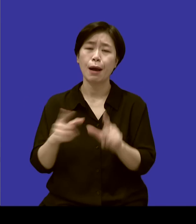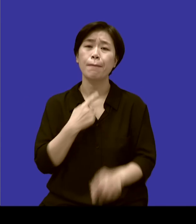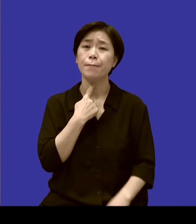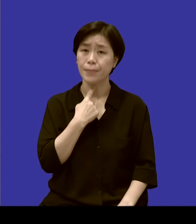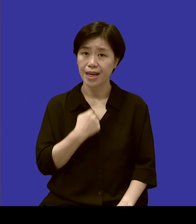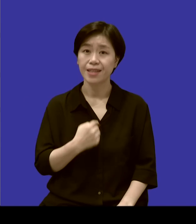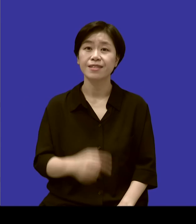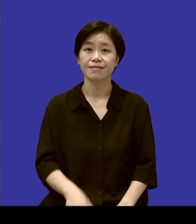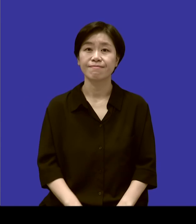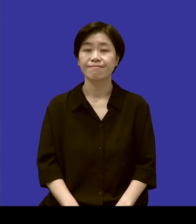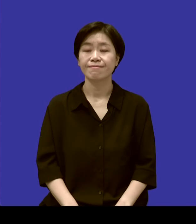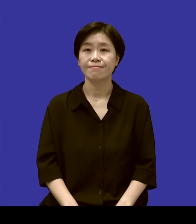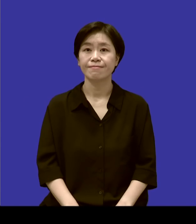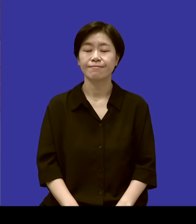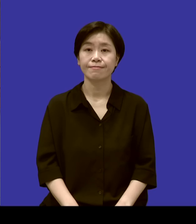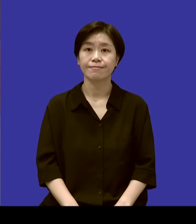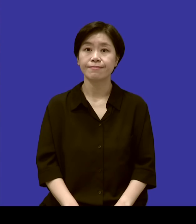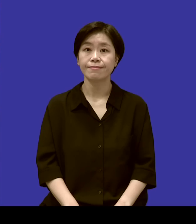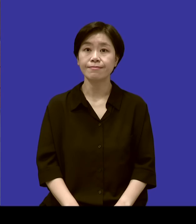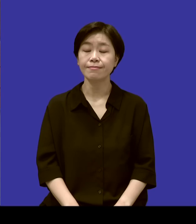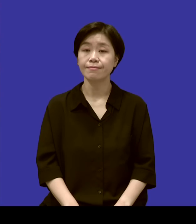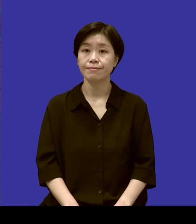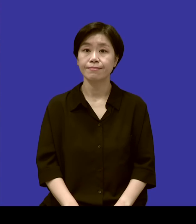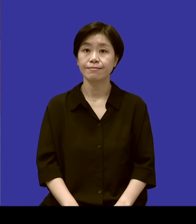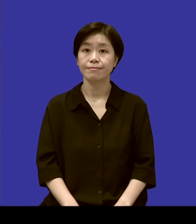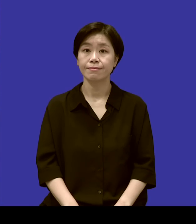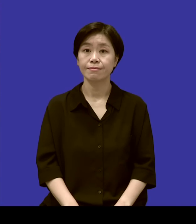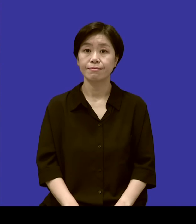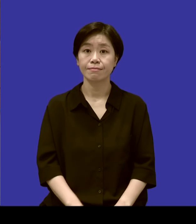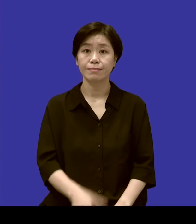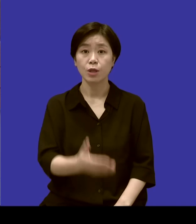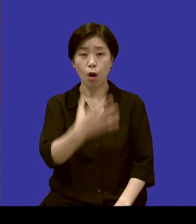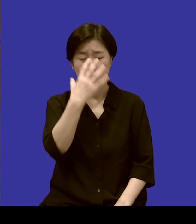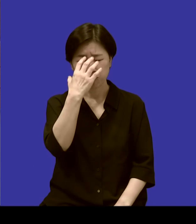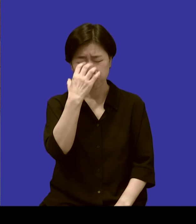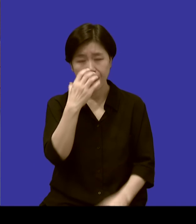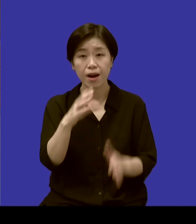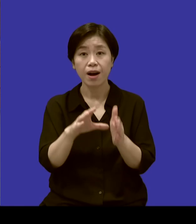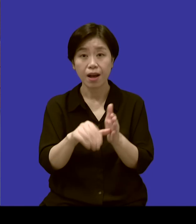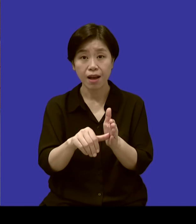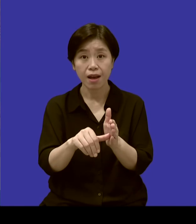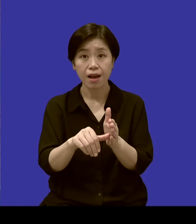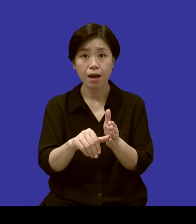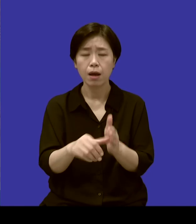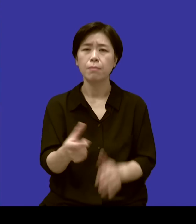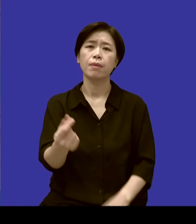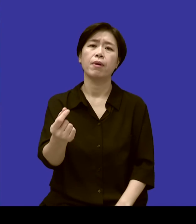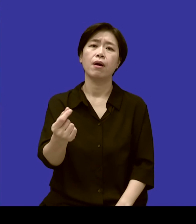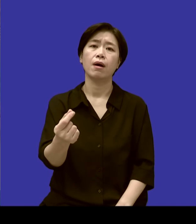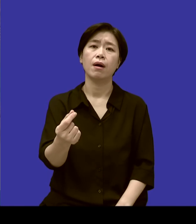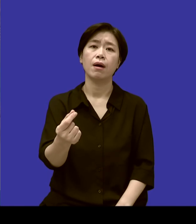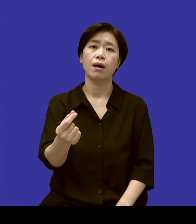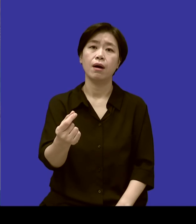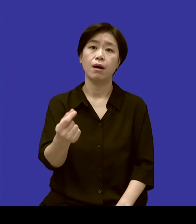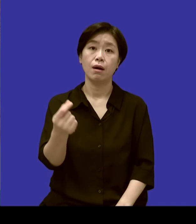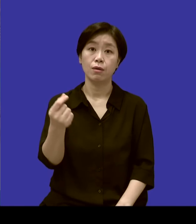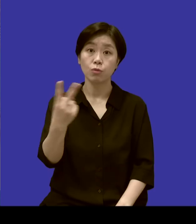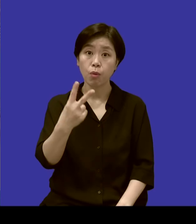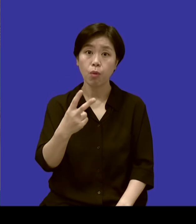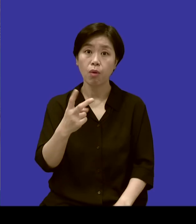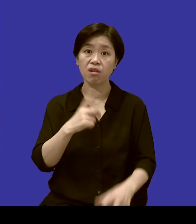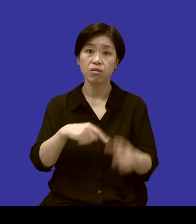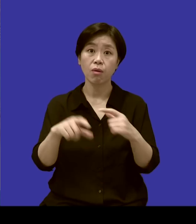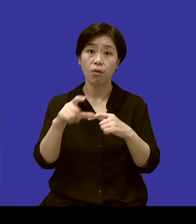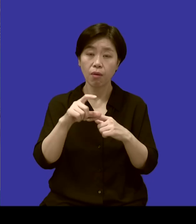보낸 시절이 있었어요. 그렇게 그러면 우울한 시기에 또 그 상황에 따라 또 이상하게